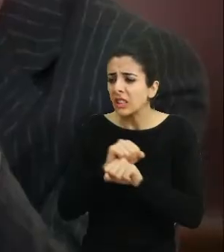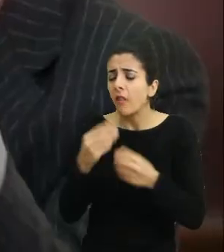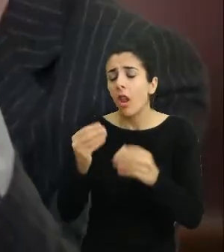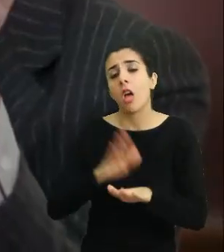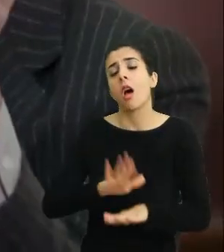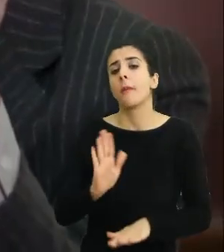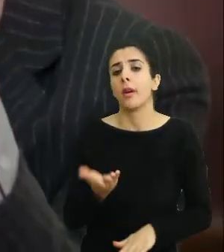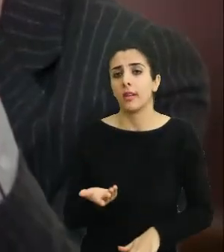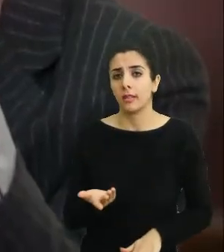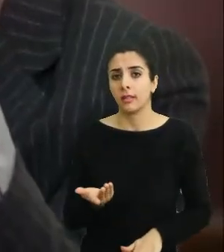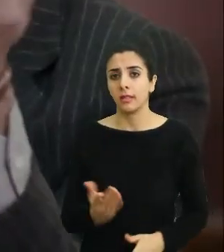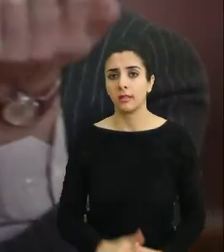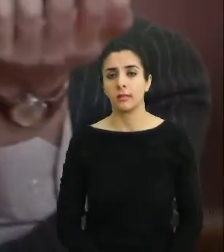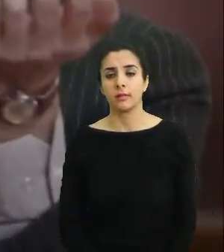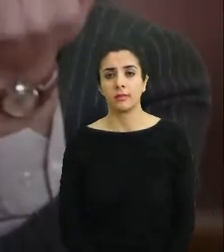zulmetme.